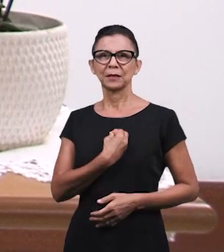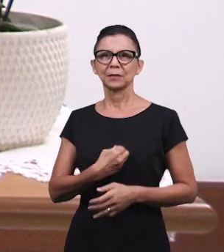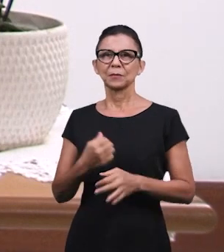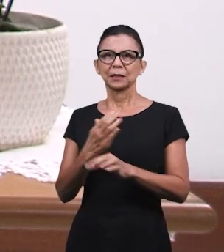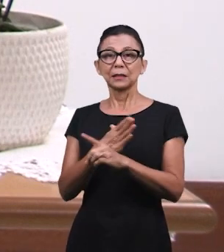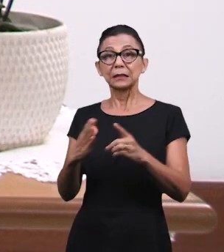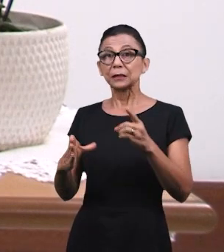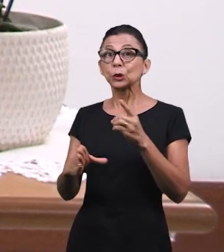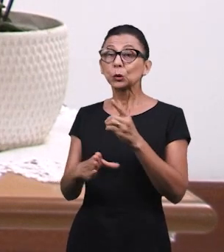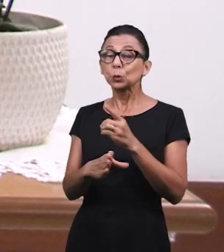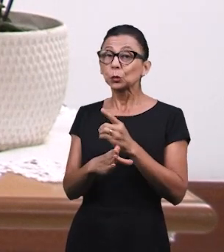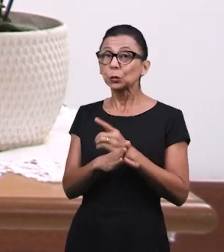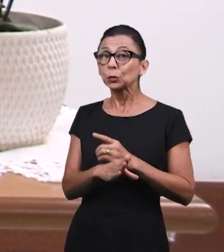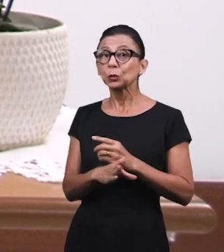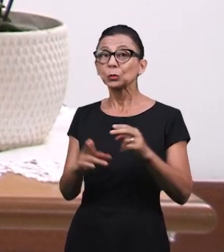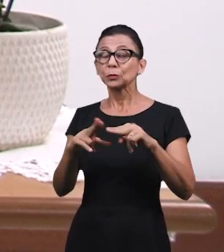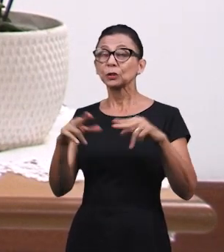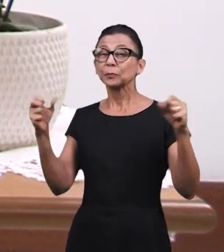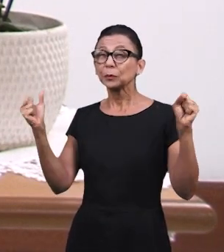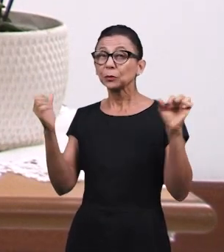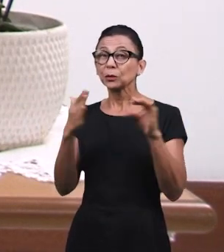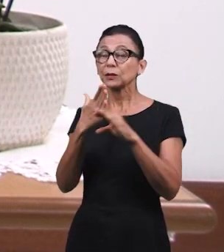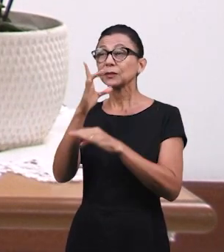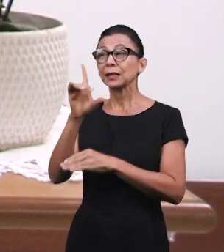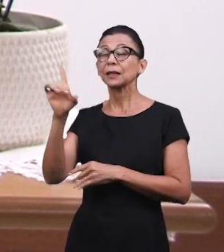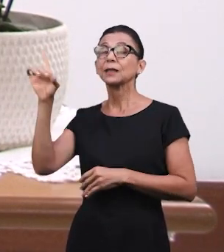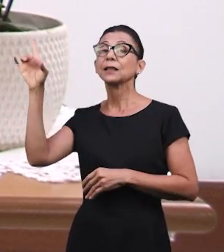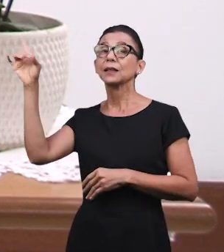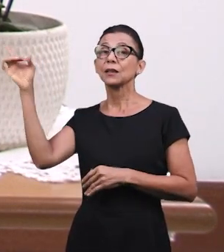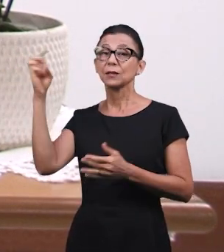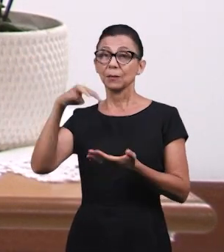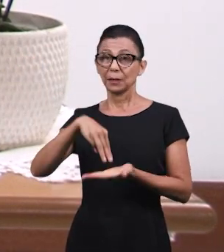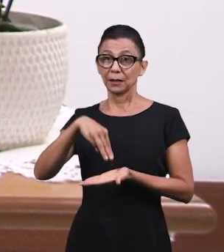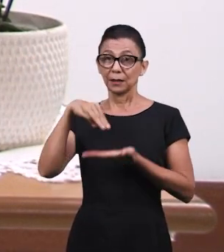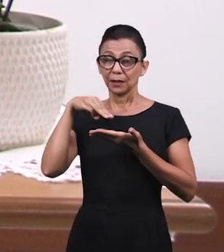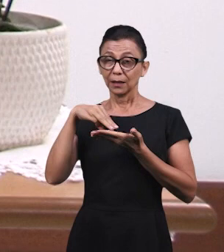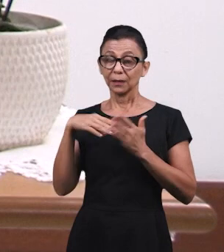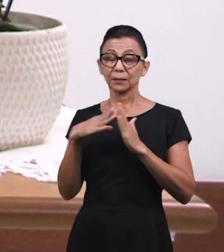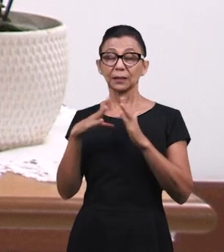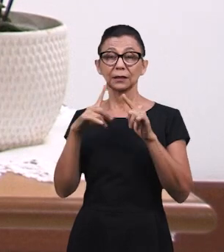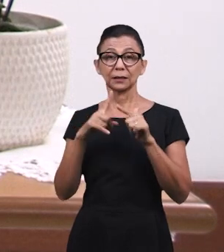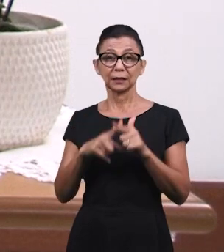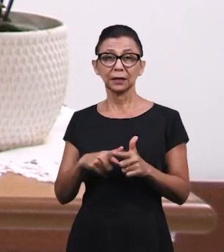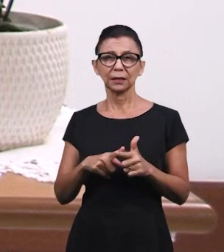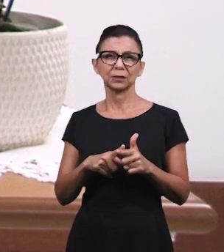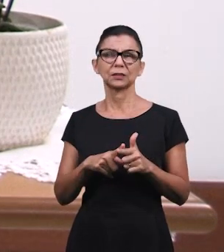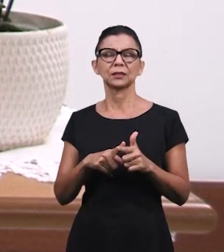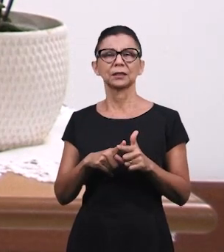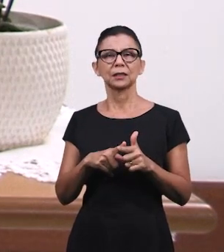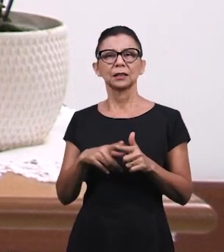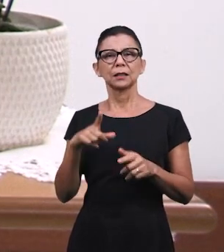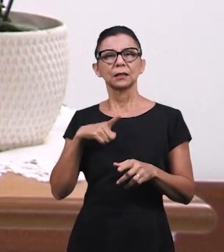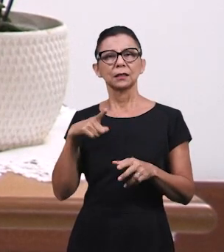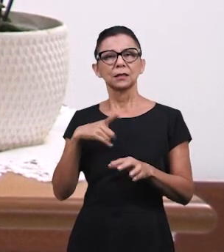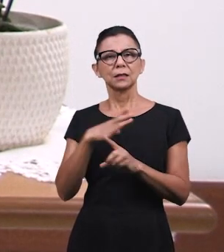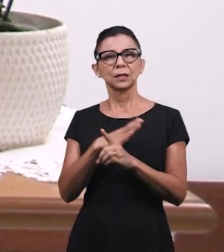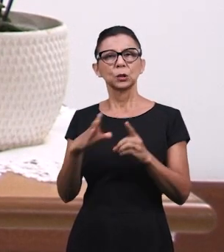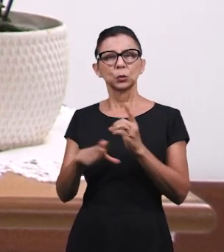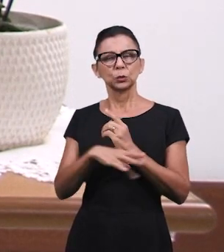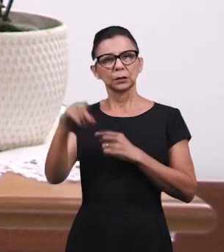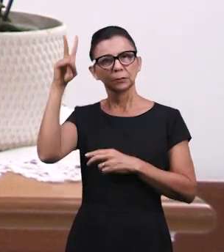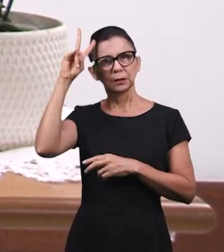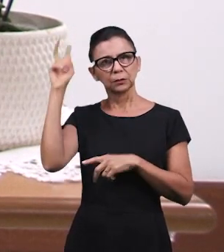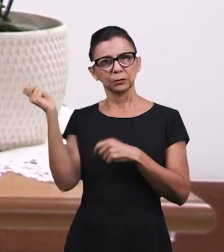Господа. Христианская церковь Маранафа проводит такие служения каждый понедельник в это самое время. И для начала